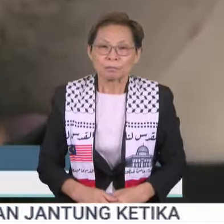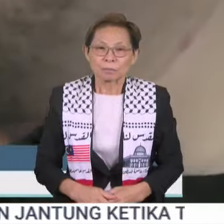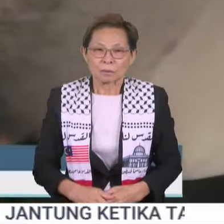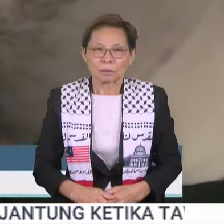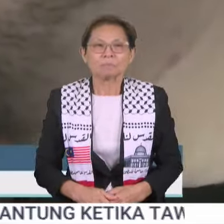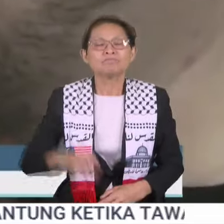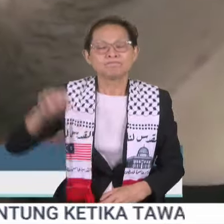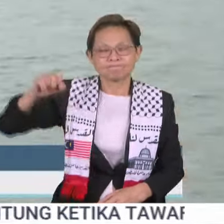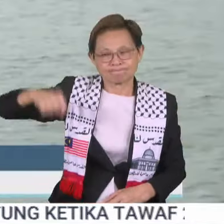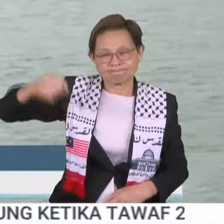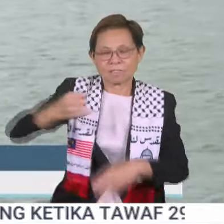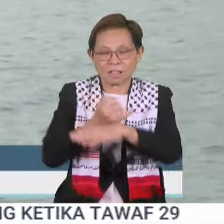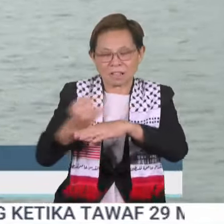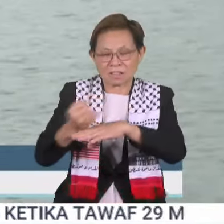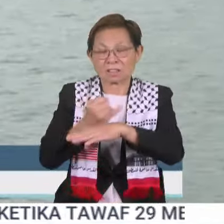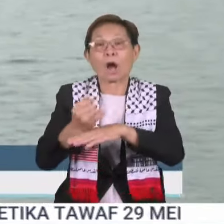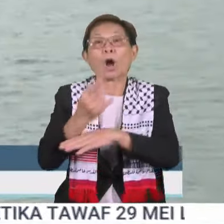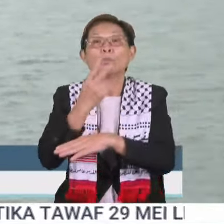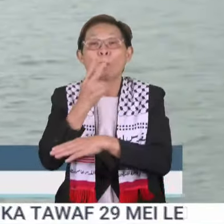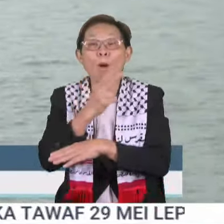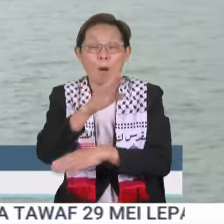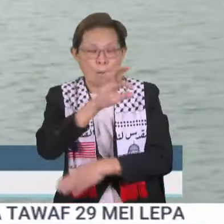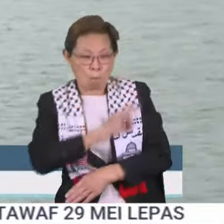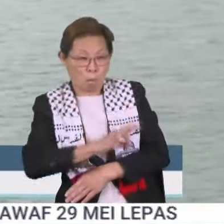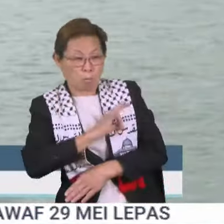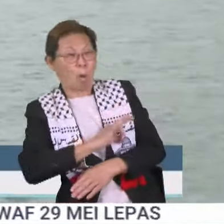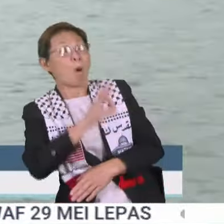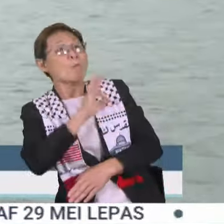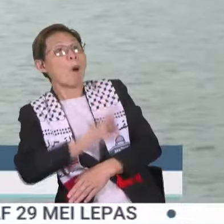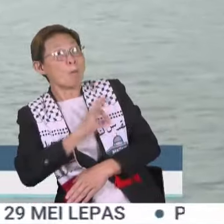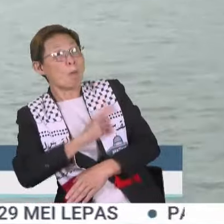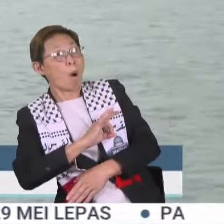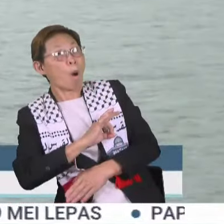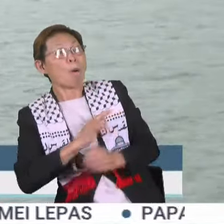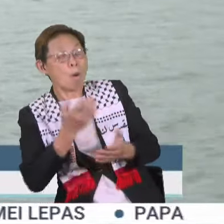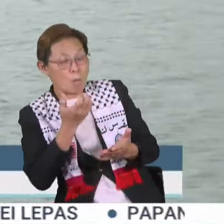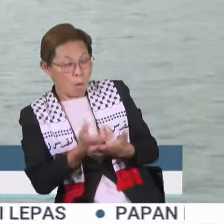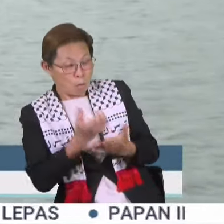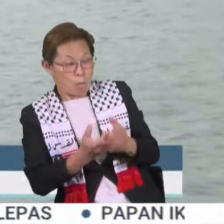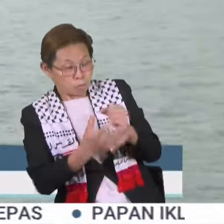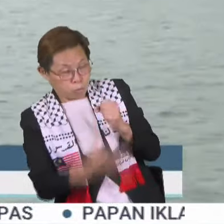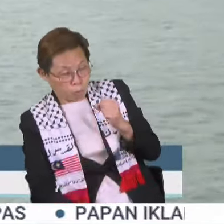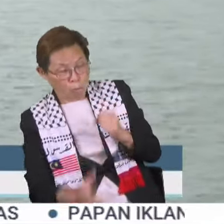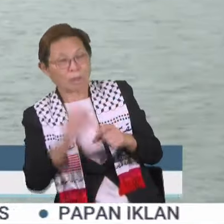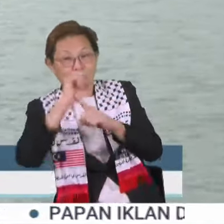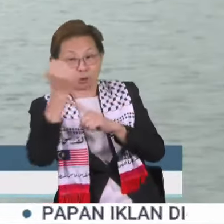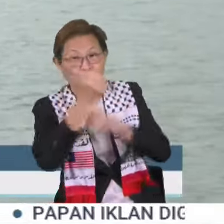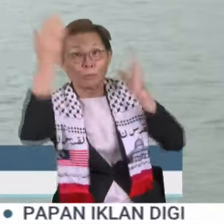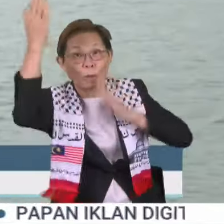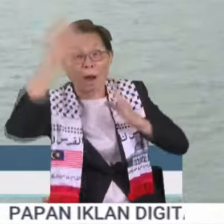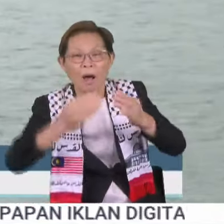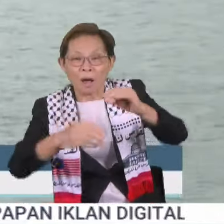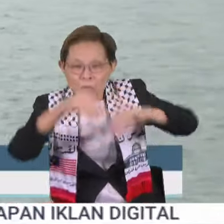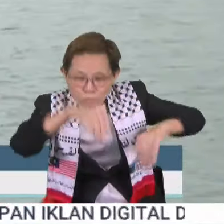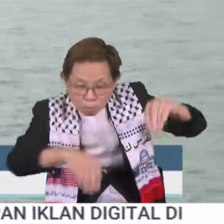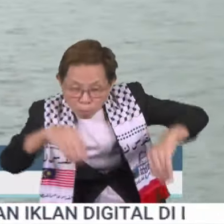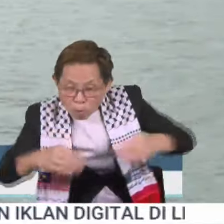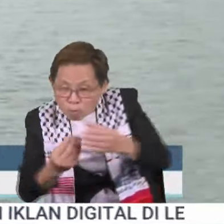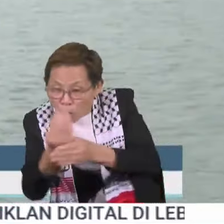Tidak dinafikan, industri tembakau memberi manfaat cukup besar kepada ekonomi dan sosial negara, dan penanaman